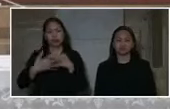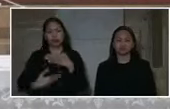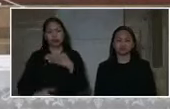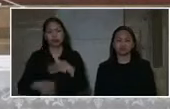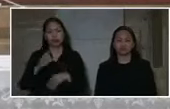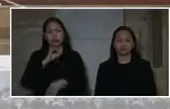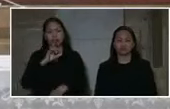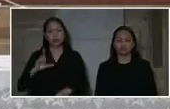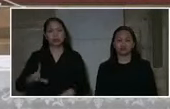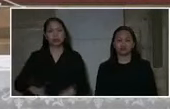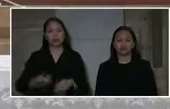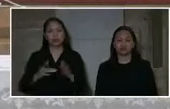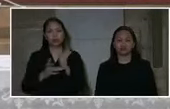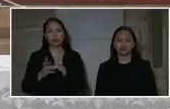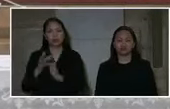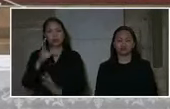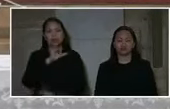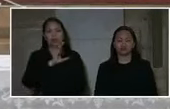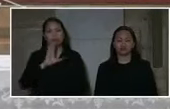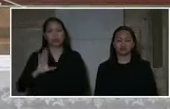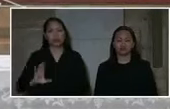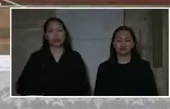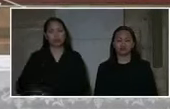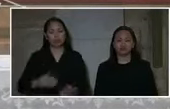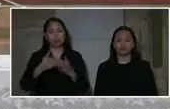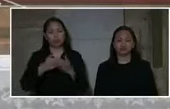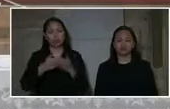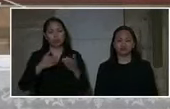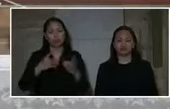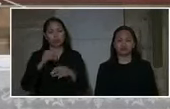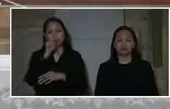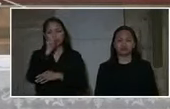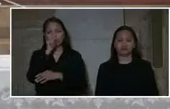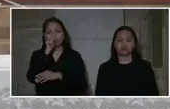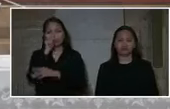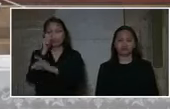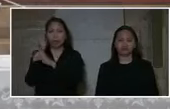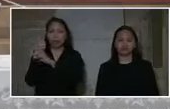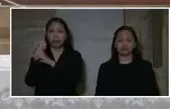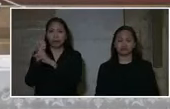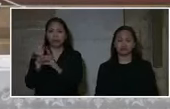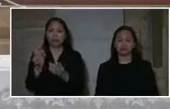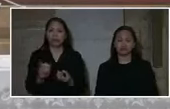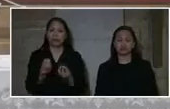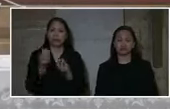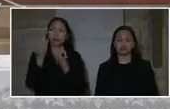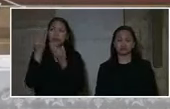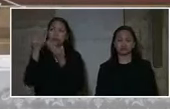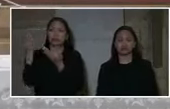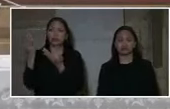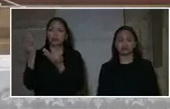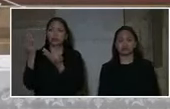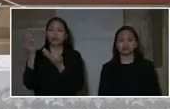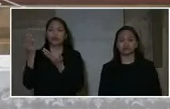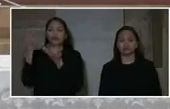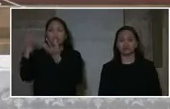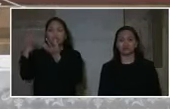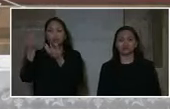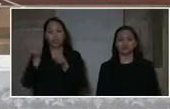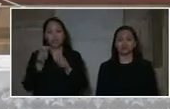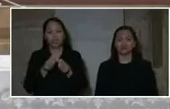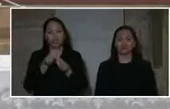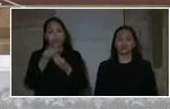aming Panginoong Hesukristo. Bago niya pinagtiis ang kusang loob na maging handog, hinawakan niya ang